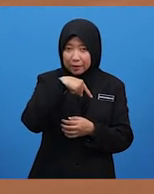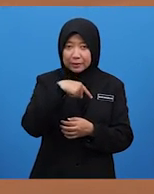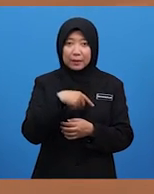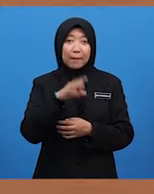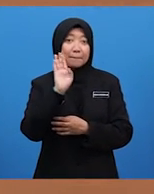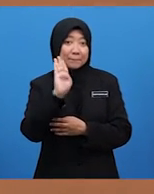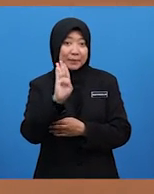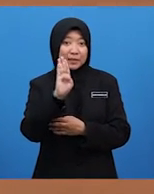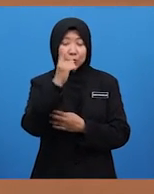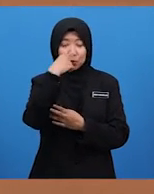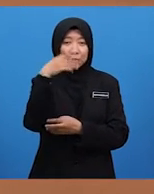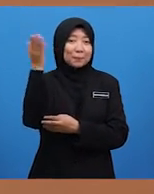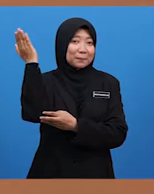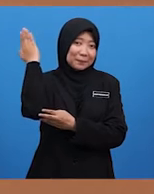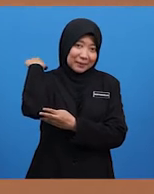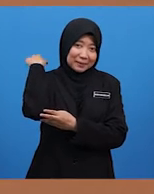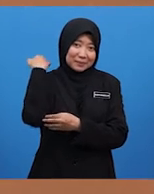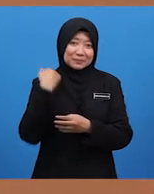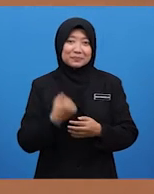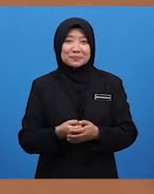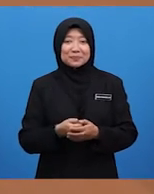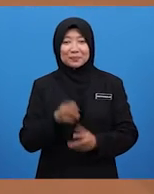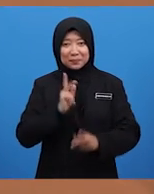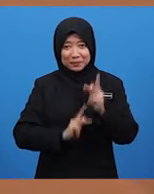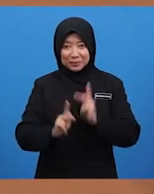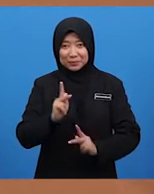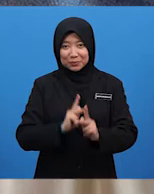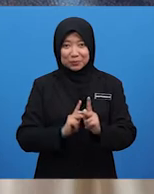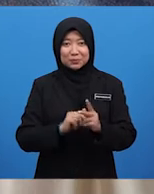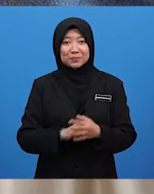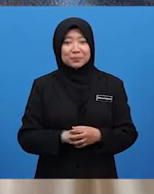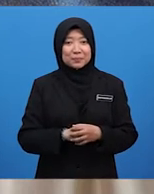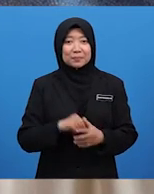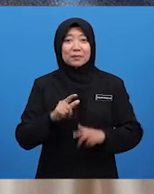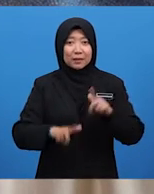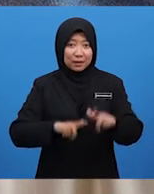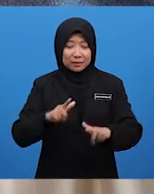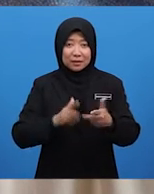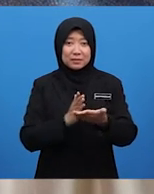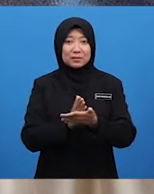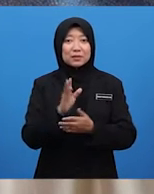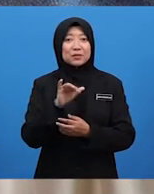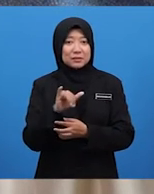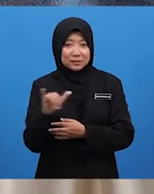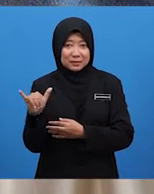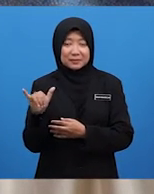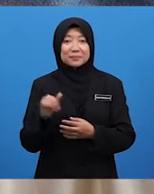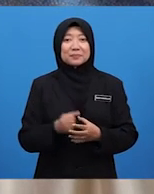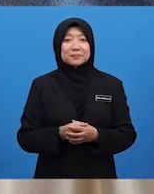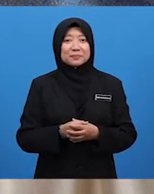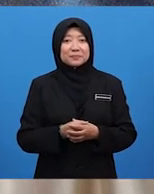B untuk bahagian belakang baju kurung. Langkah seterusnya